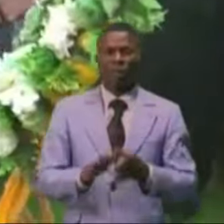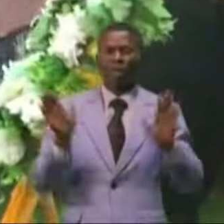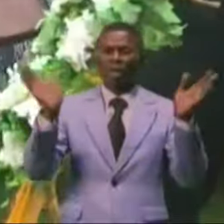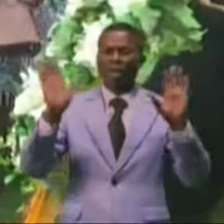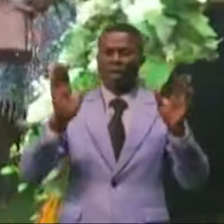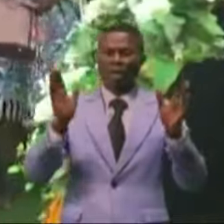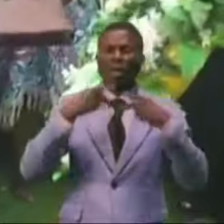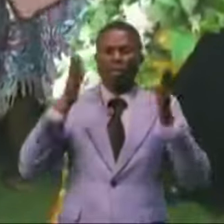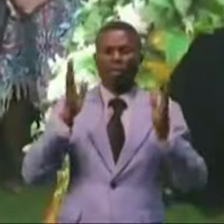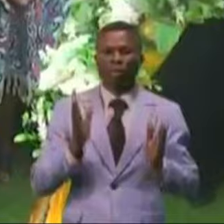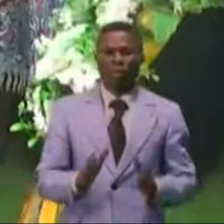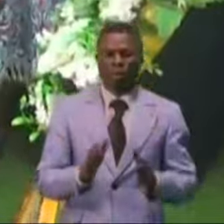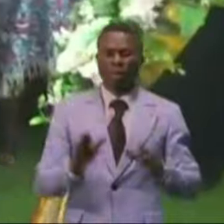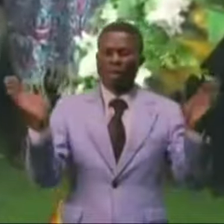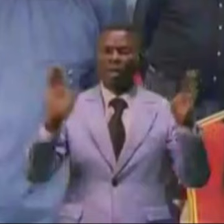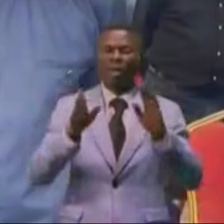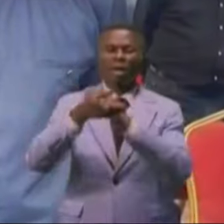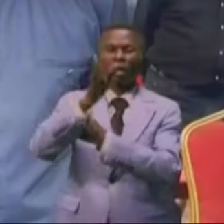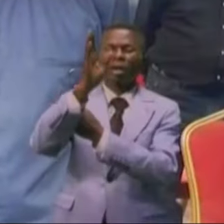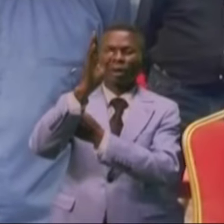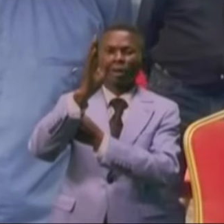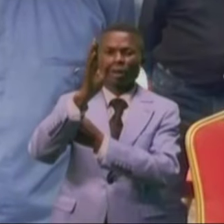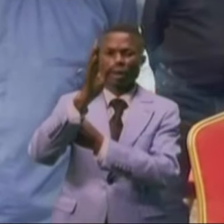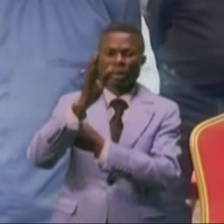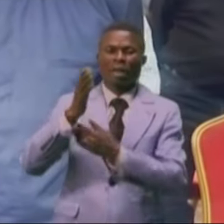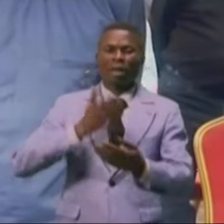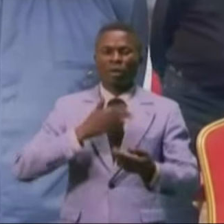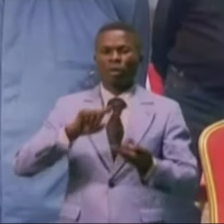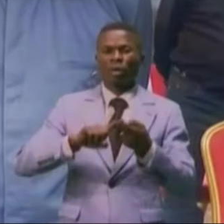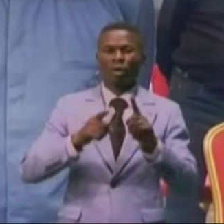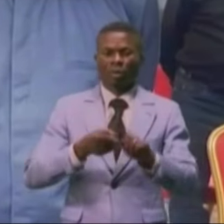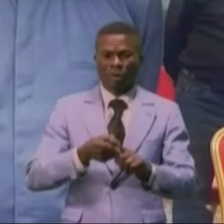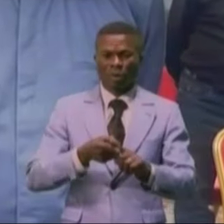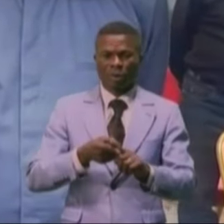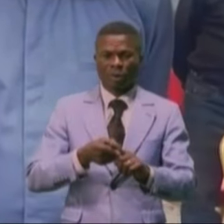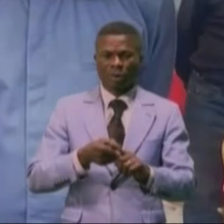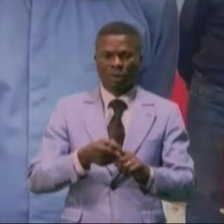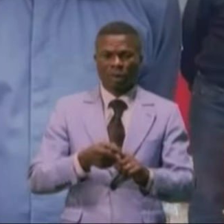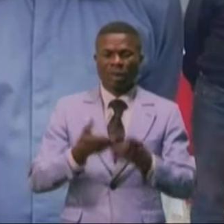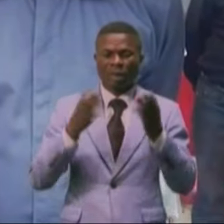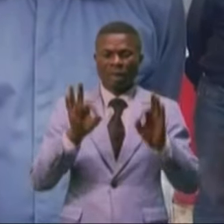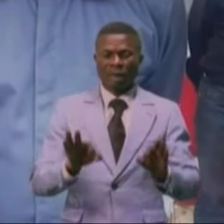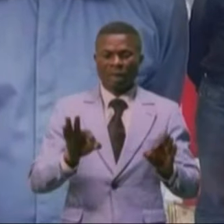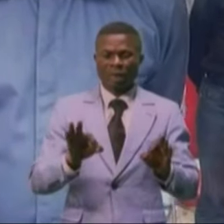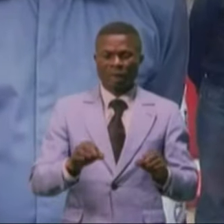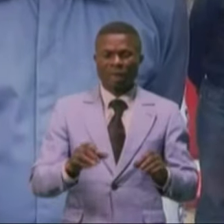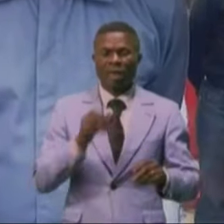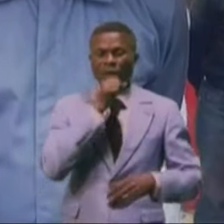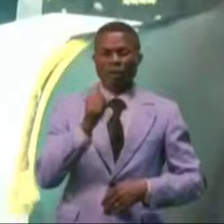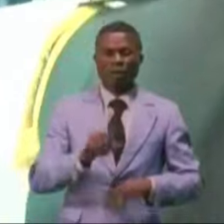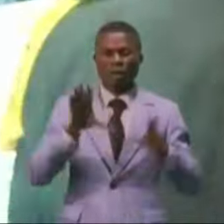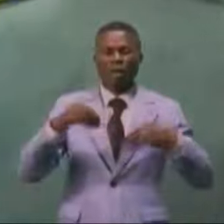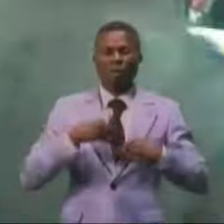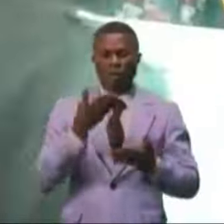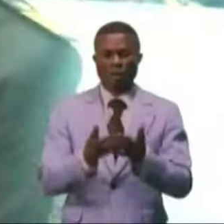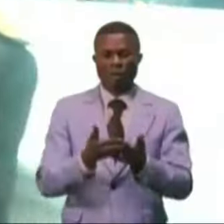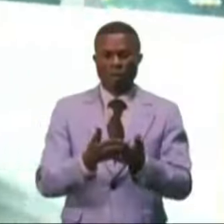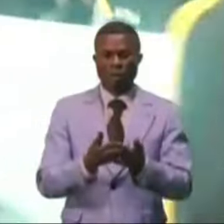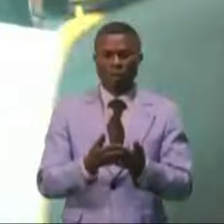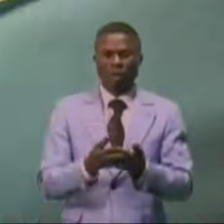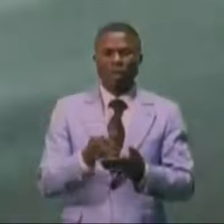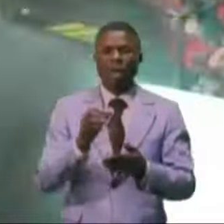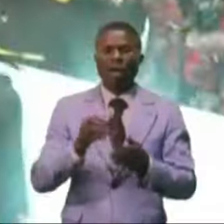pasteur. Adieu, estimé confrère. Que la terre de nos ancêtres vous soit douce. La seule possibilité pour